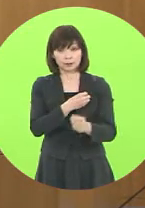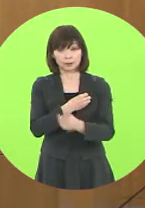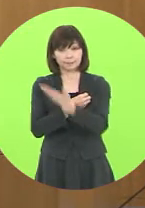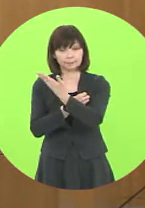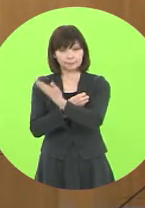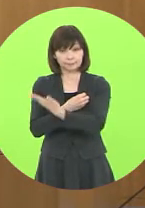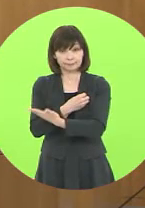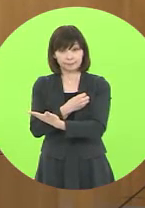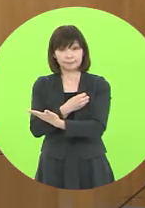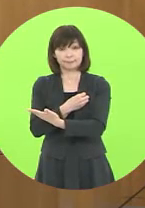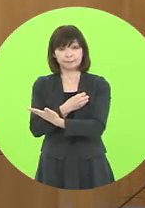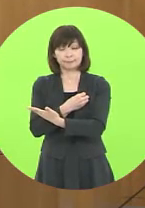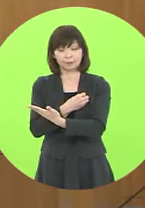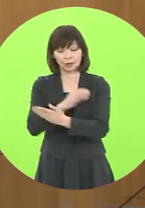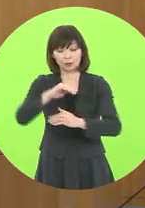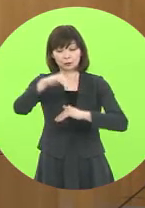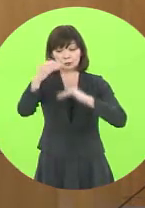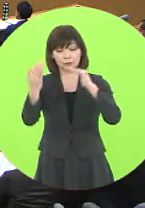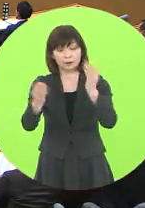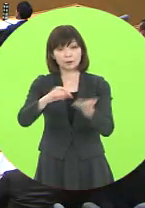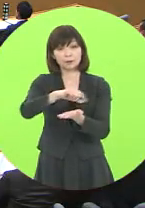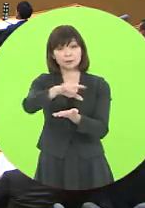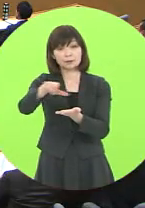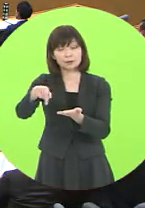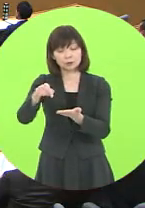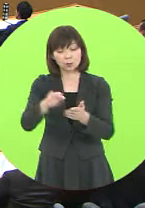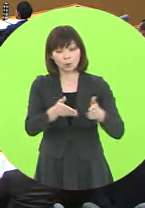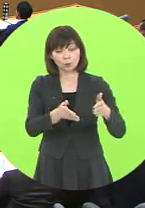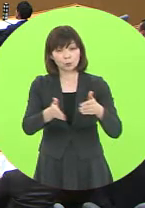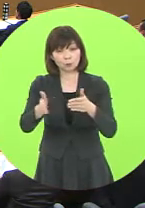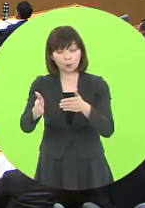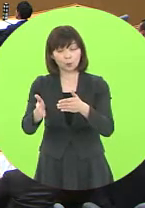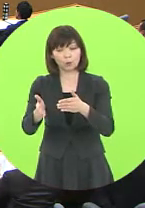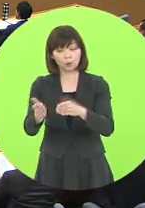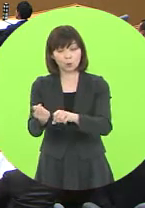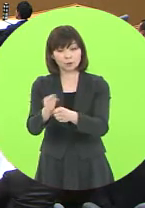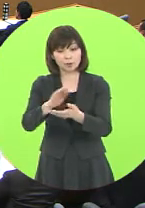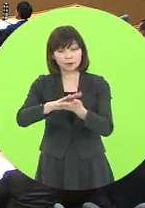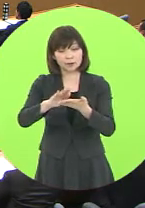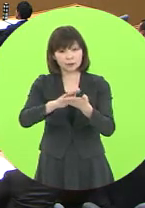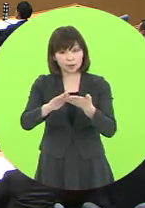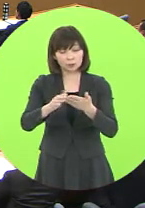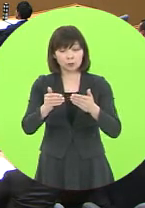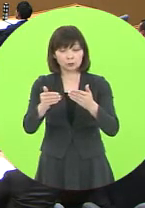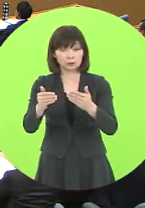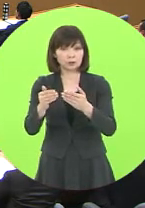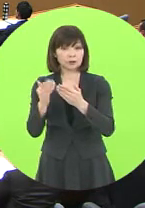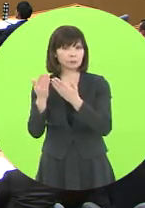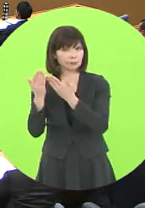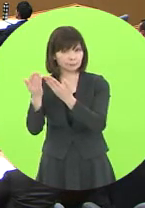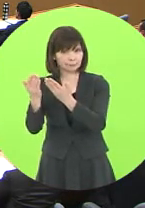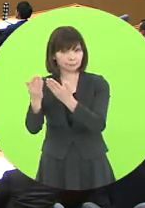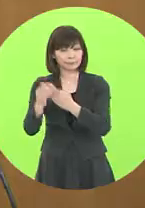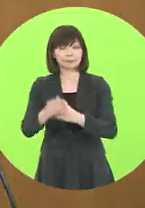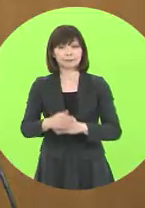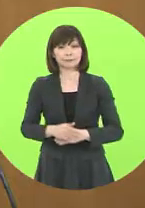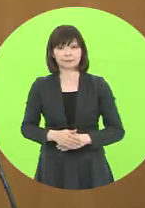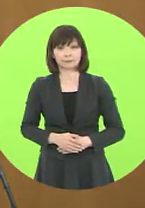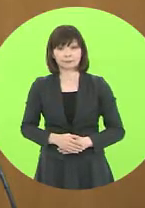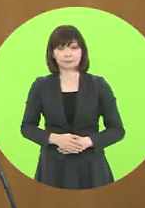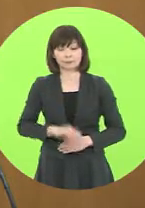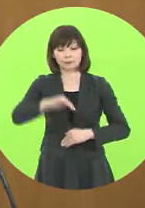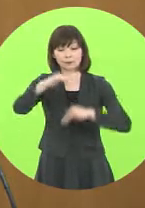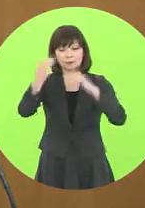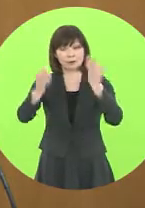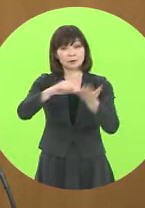と、中山間地域における道路の再生改良の推進について質問しました。 中山